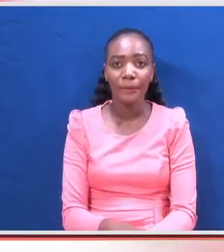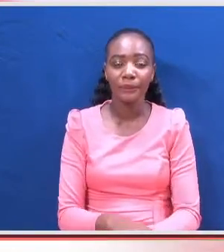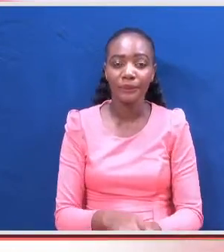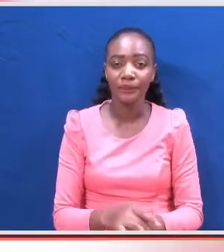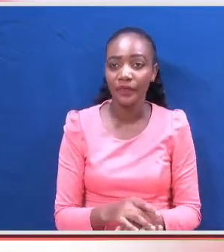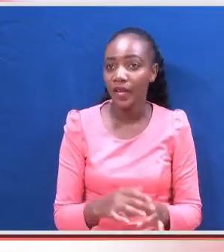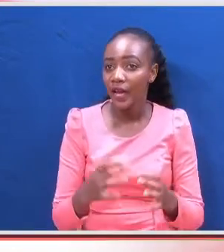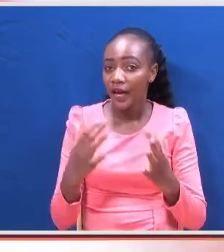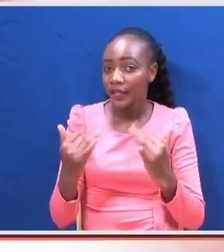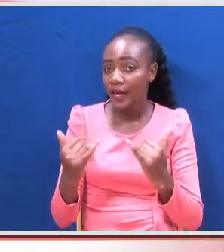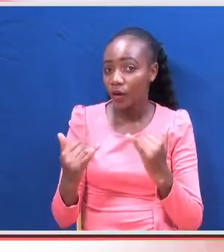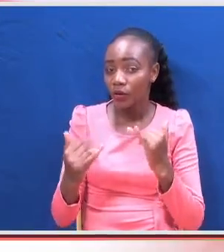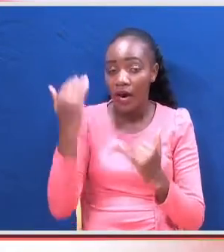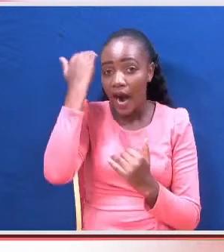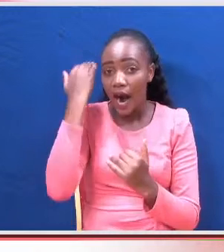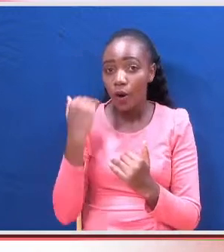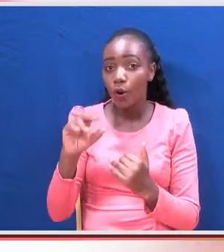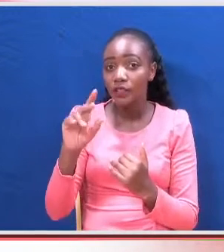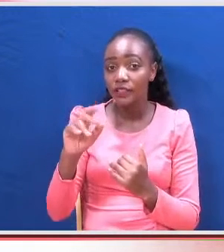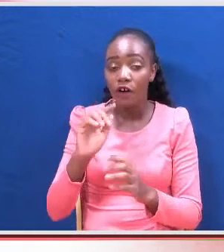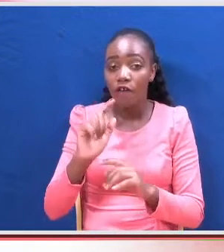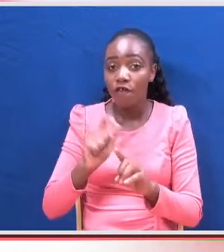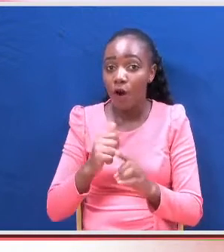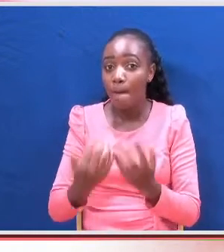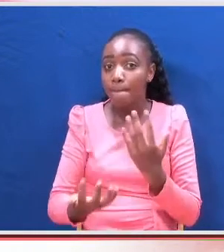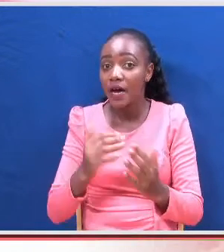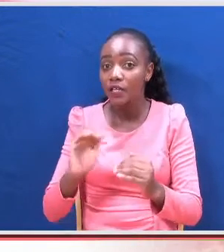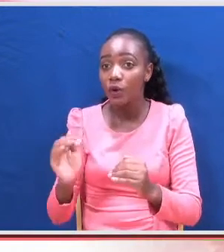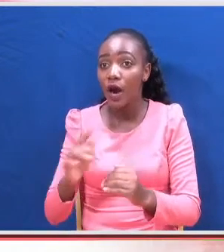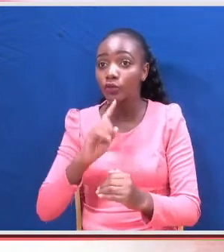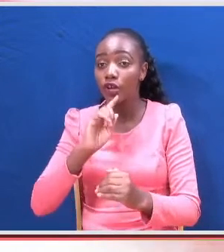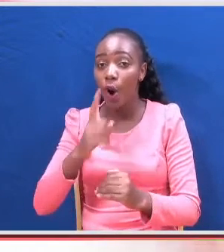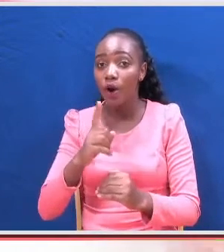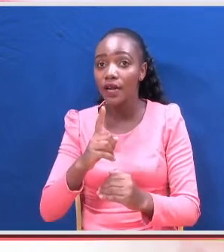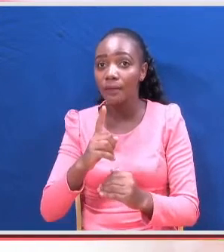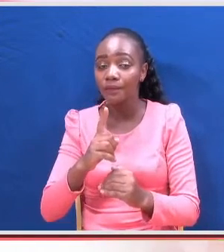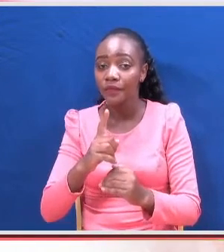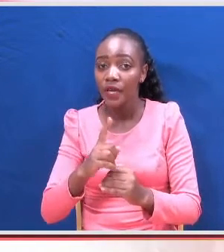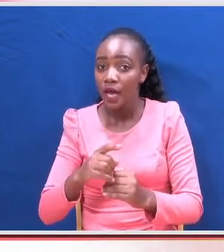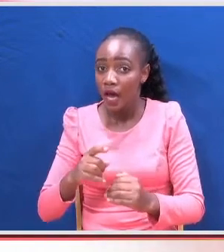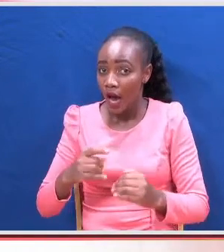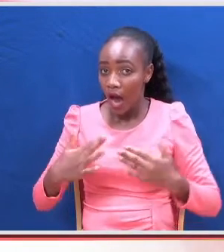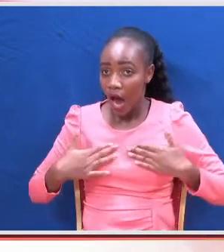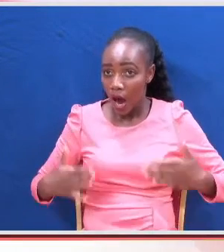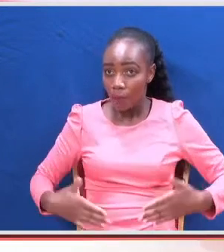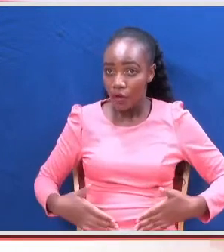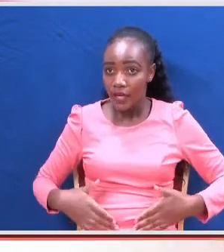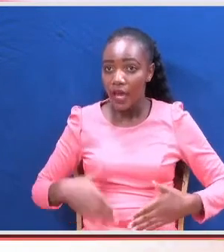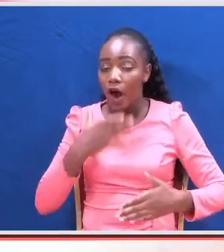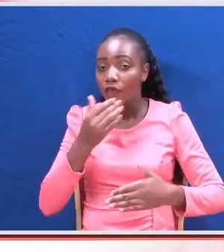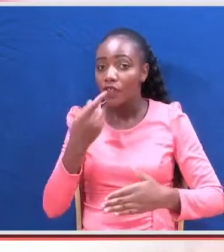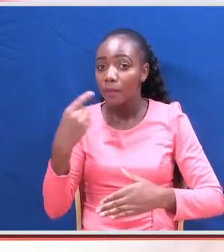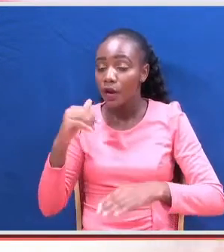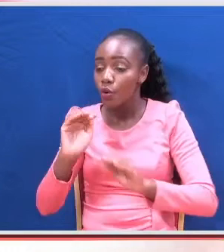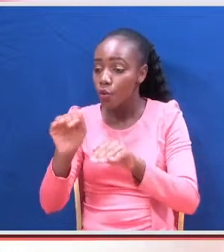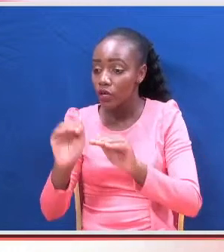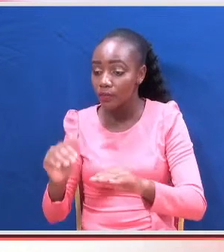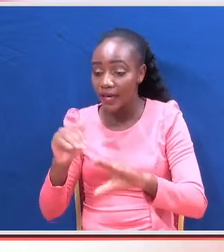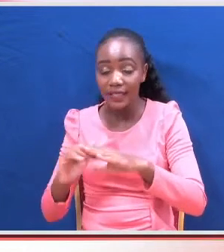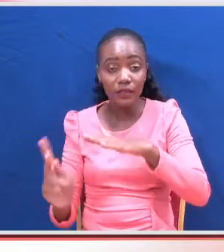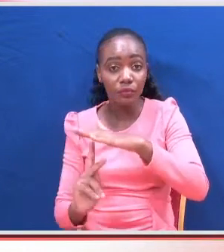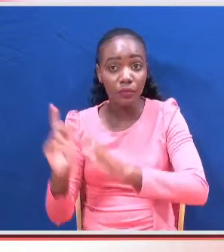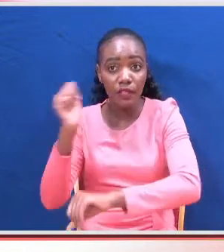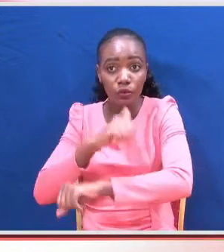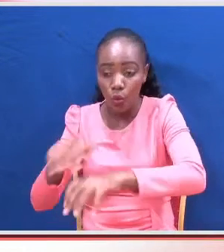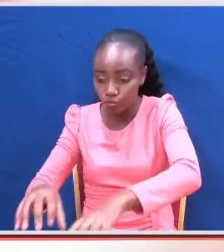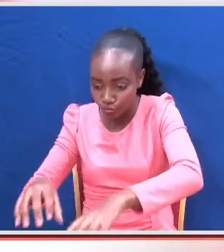Na mahakama ya Kabarnet kaunti ya Baringo imeamuru kufukuliwa kwa mwili wa mwanamume aliyezikwa katika shule ya upili ya Koroto